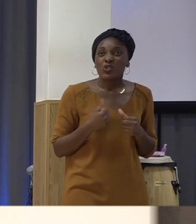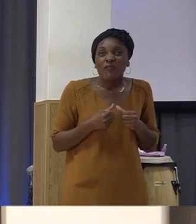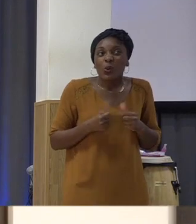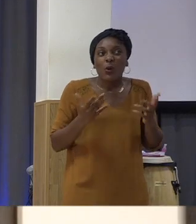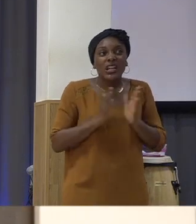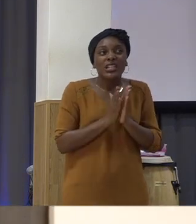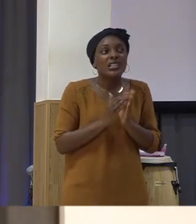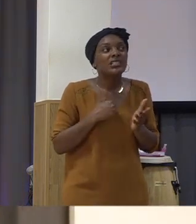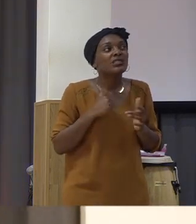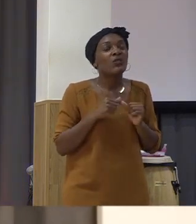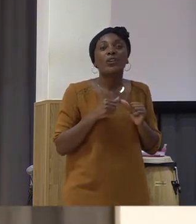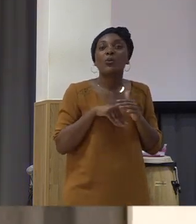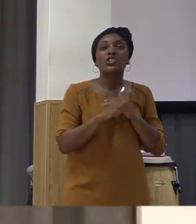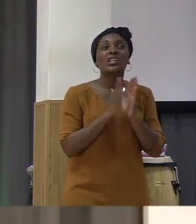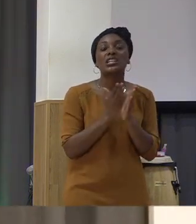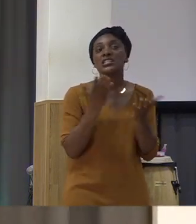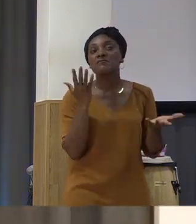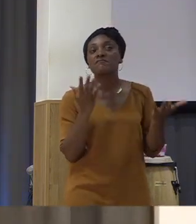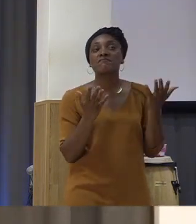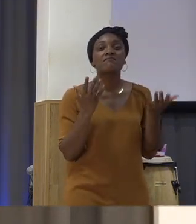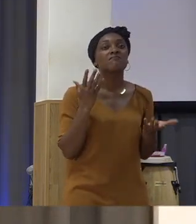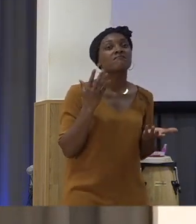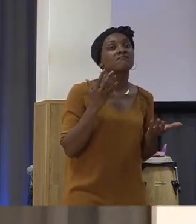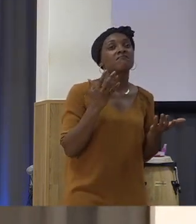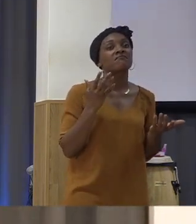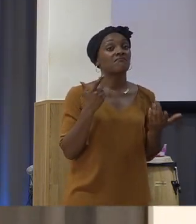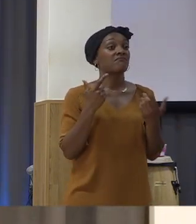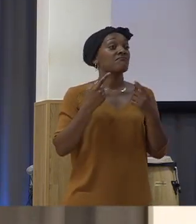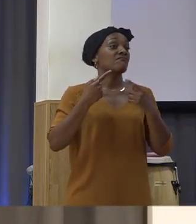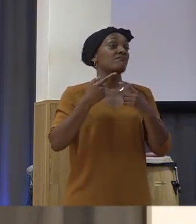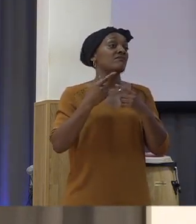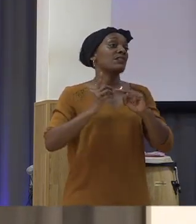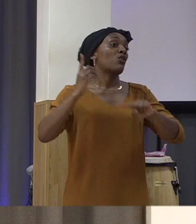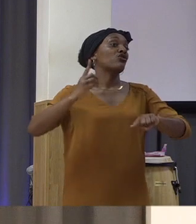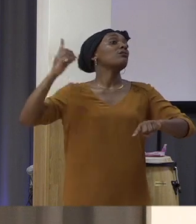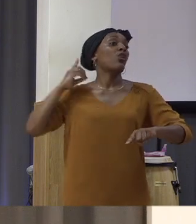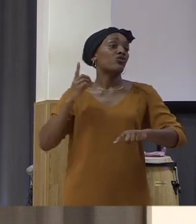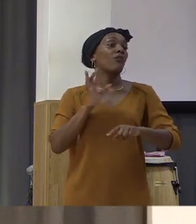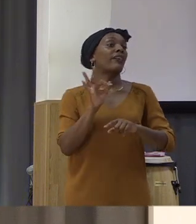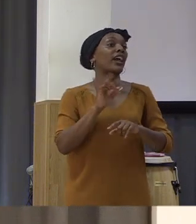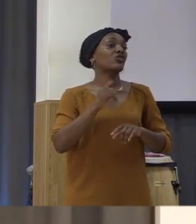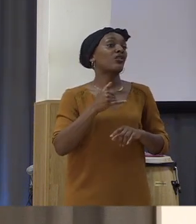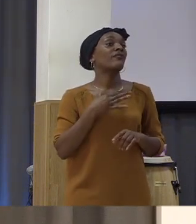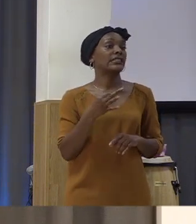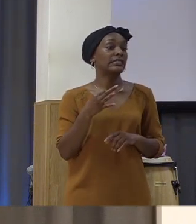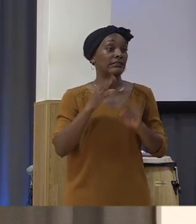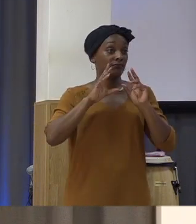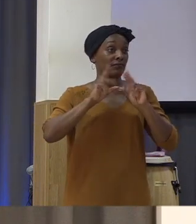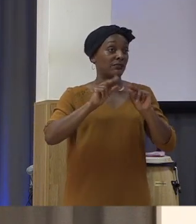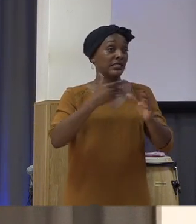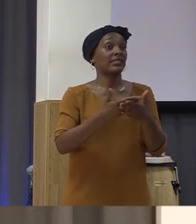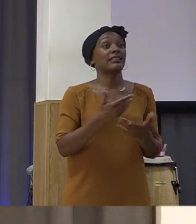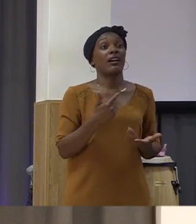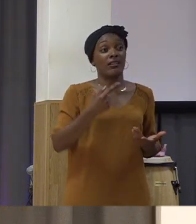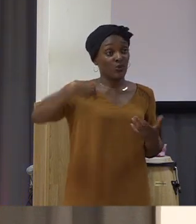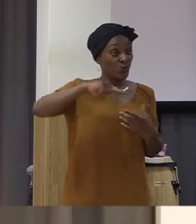dans l'Église? C'était le sujet du message de Jean-Fils il y a quelques semaines. Qu'est-ce que je peux faire dans l'église?